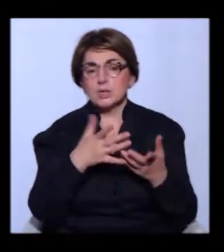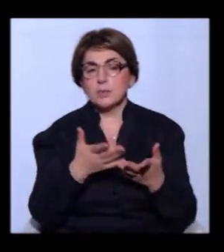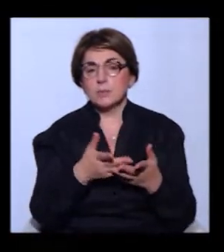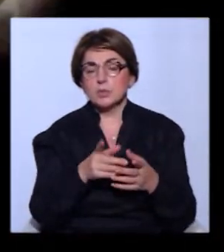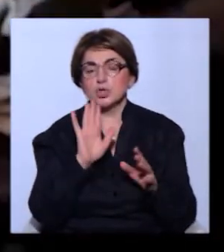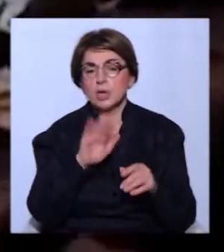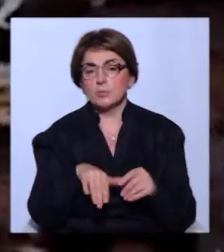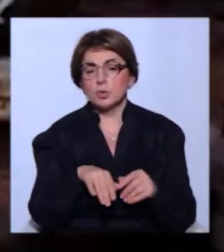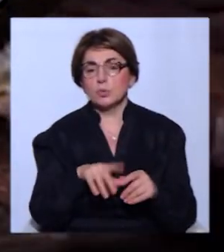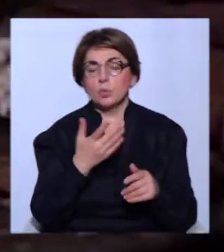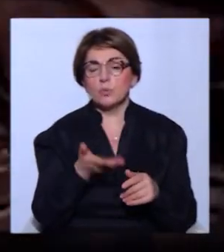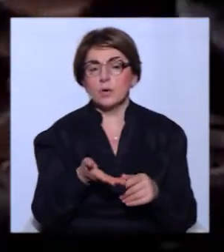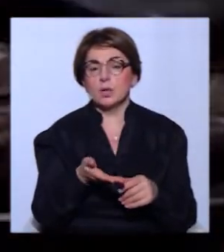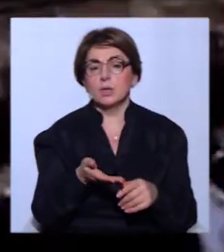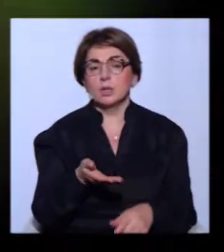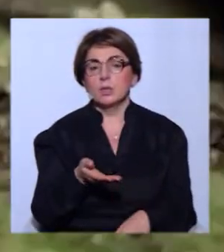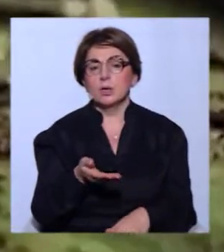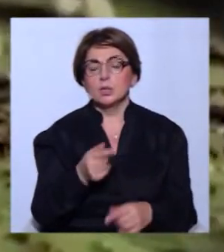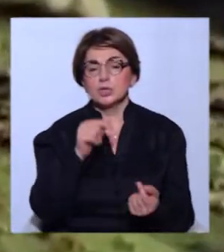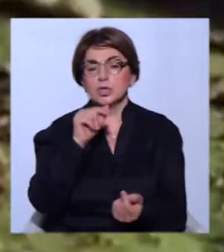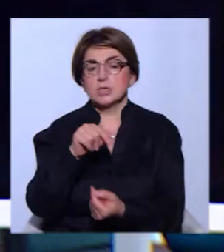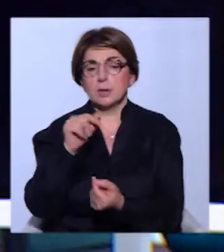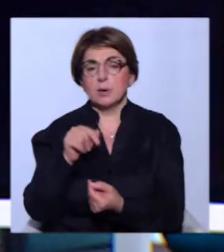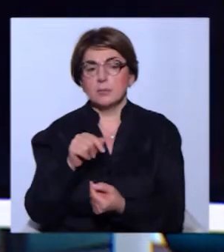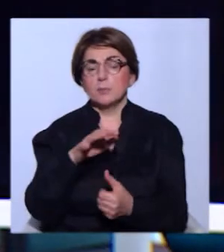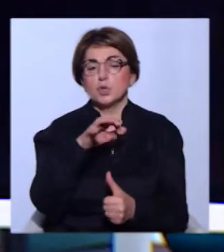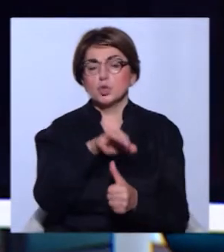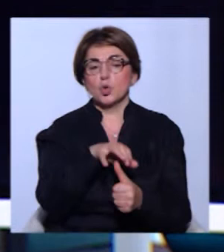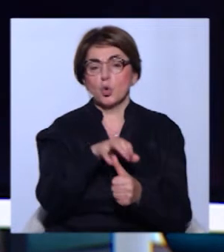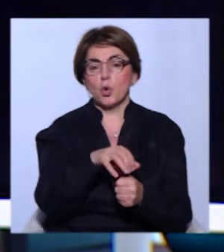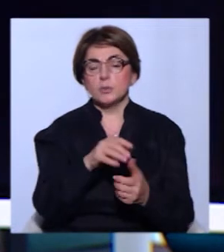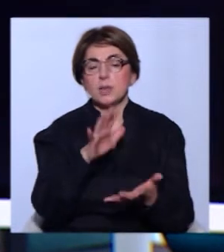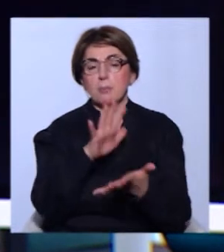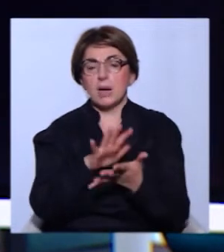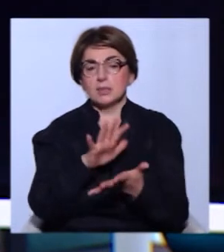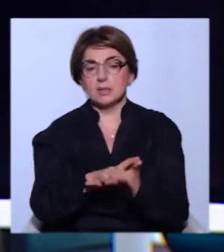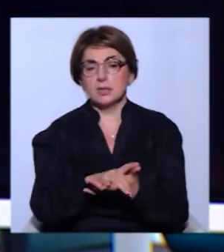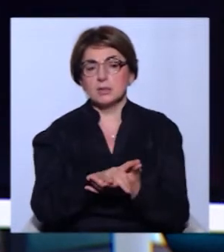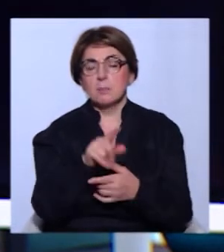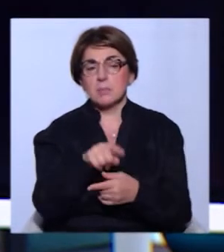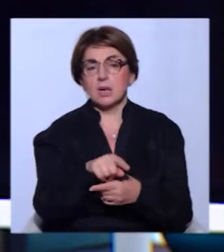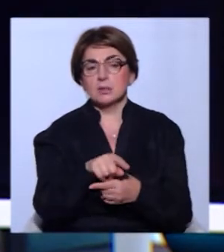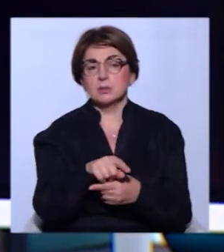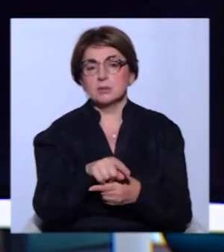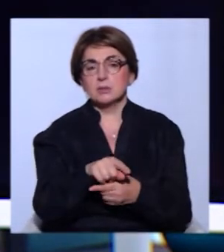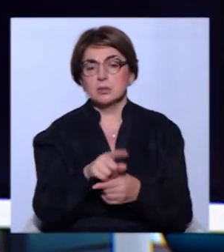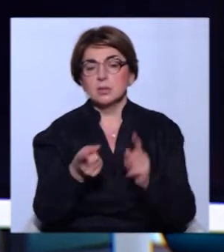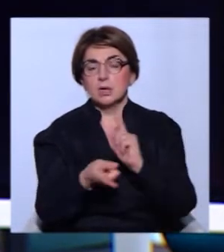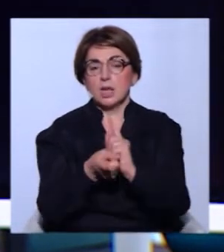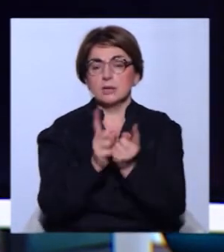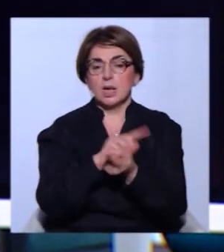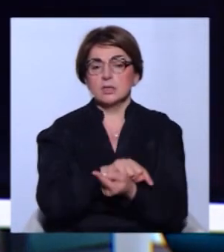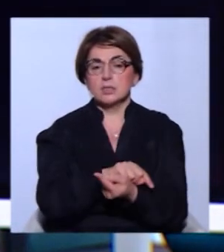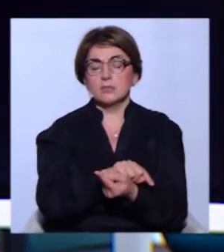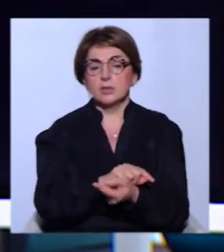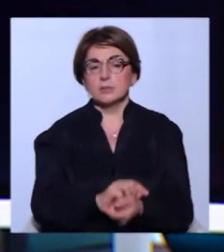არიან, ხოლო შემდგომში უკვე შესაბამისად სოკოები და ბაქტერიები მათ